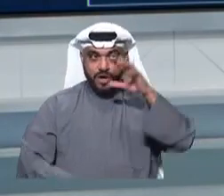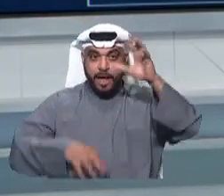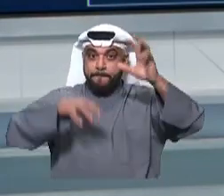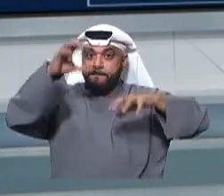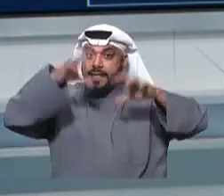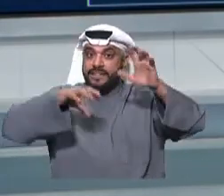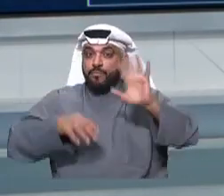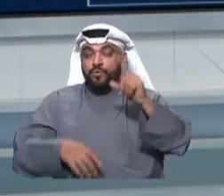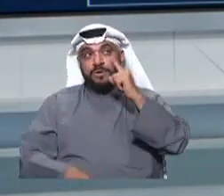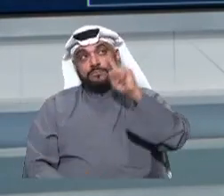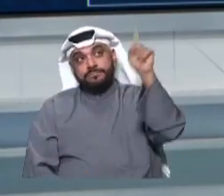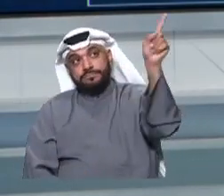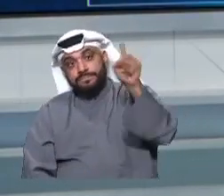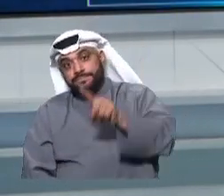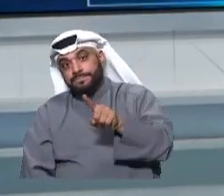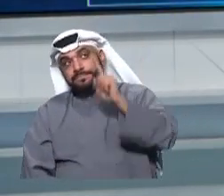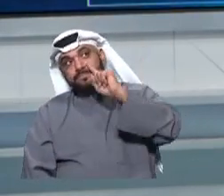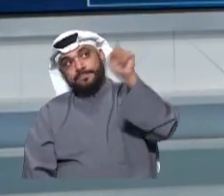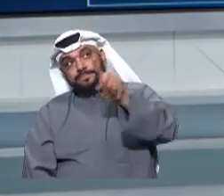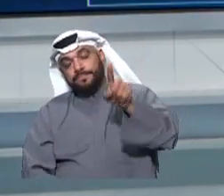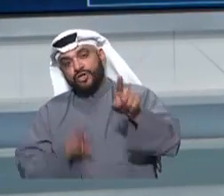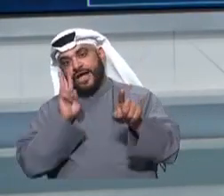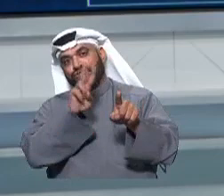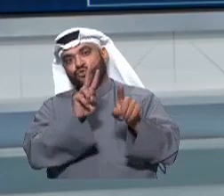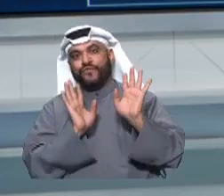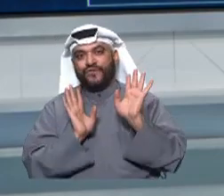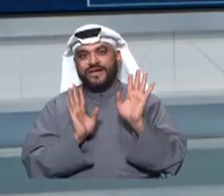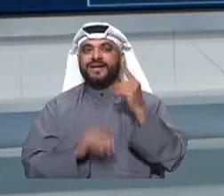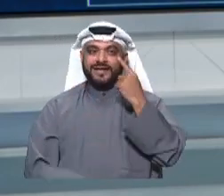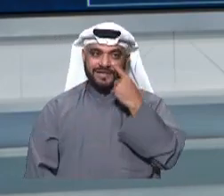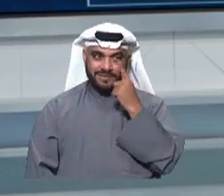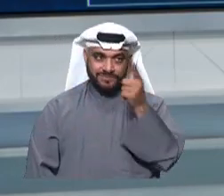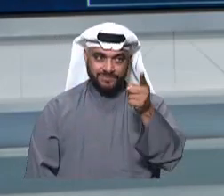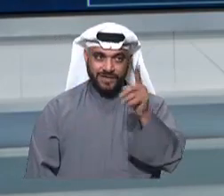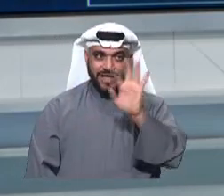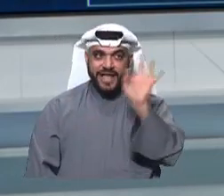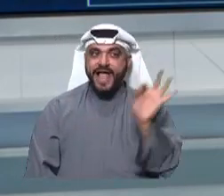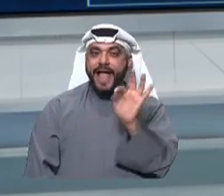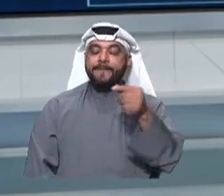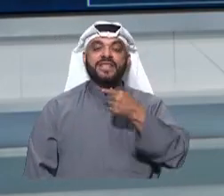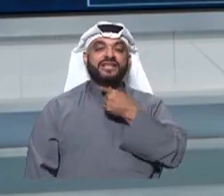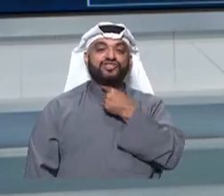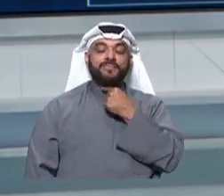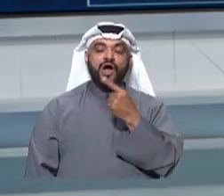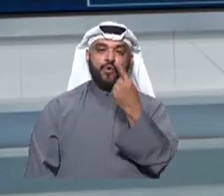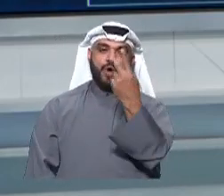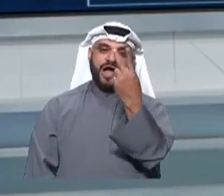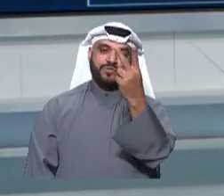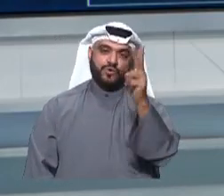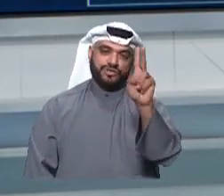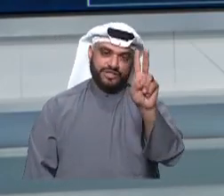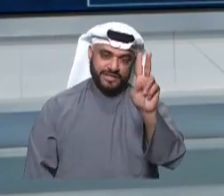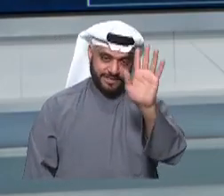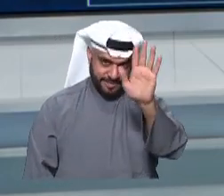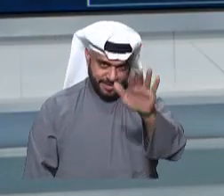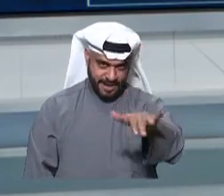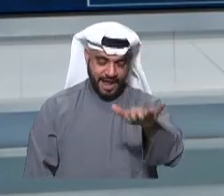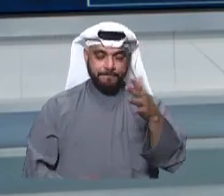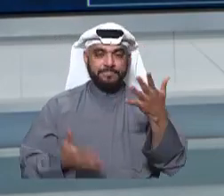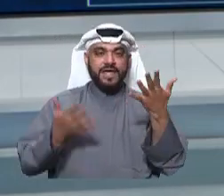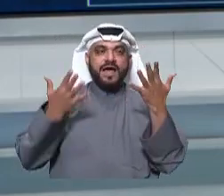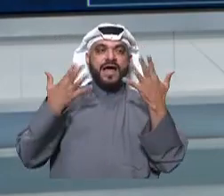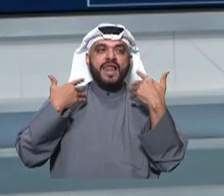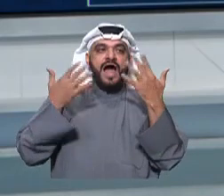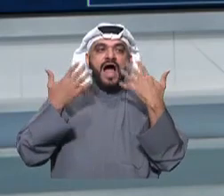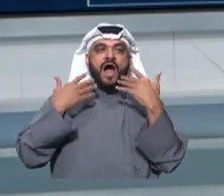بعض المناطق، العظمى 21 والصغرى 15 درجة مئوية. الهواء راح يبدي يتحول تدريجيا إلى رياح